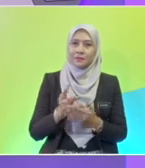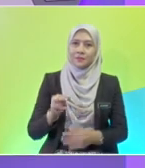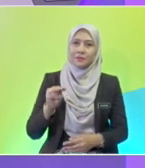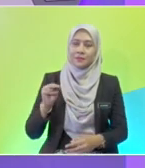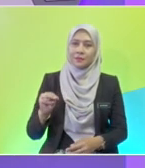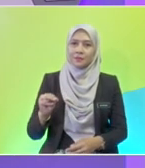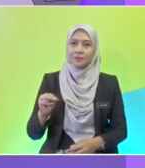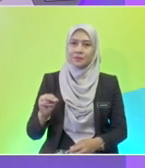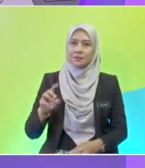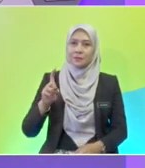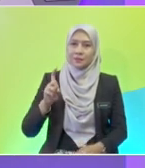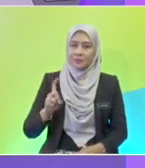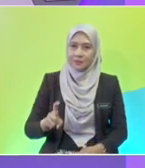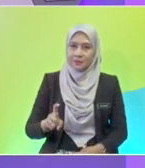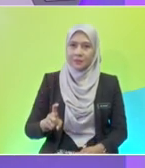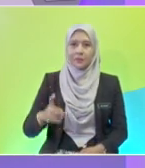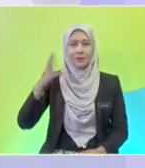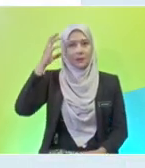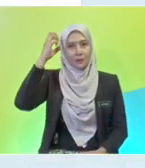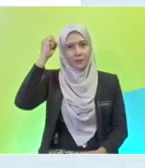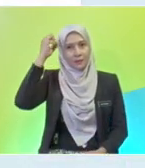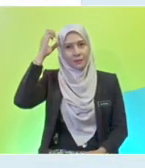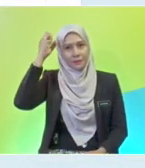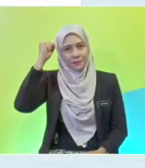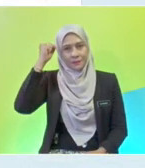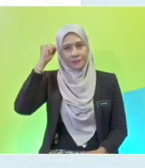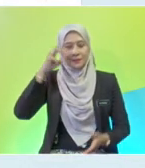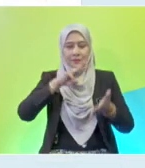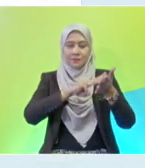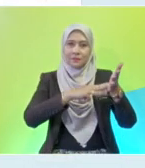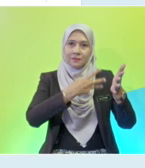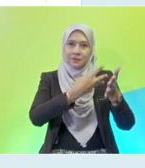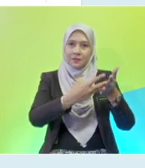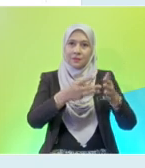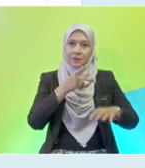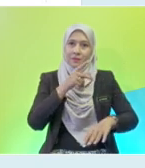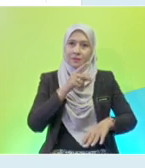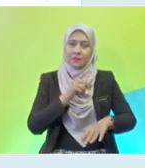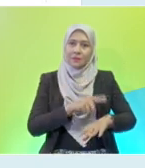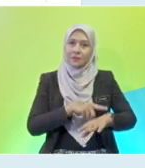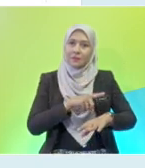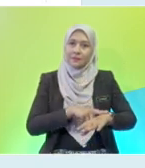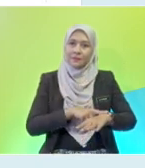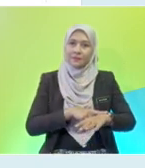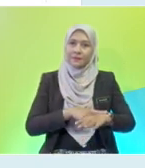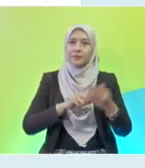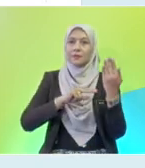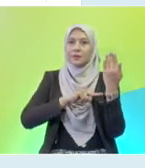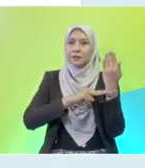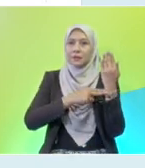jadwal berkala unsur jadi jadwal perkali unsur ini tidak diberi dalam ketat